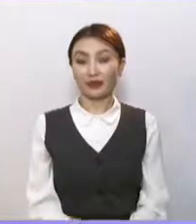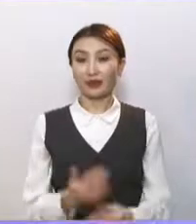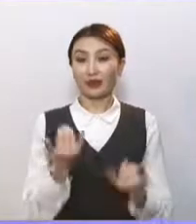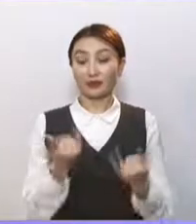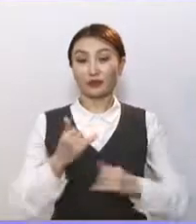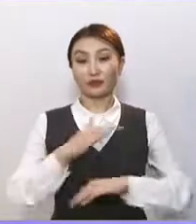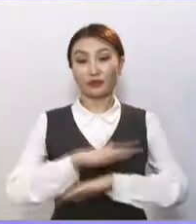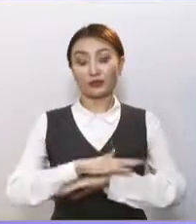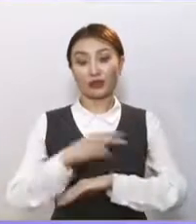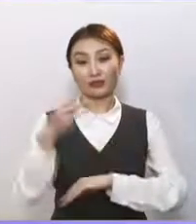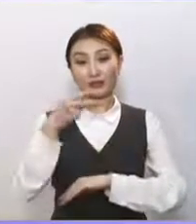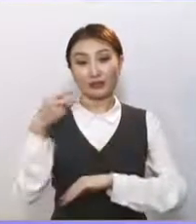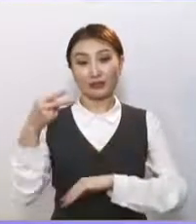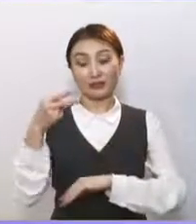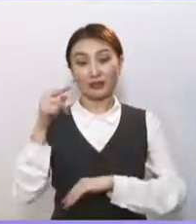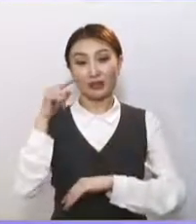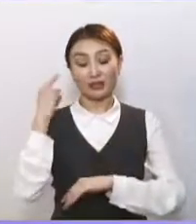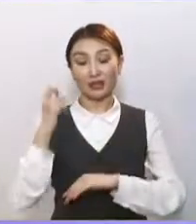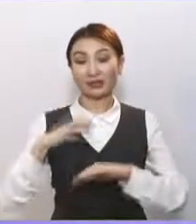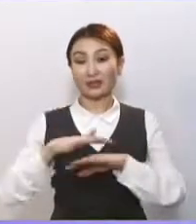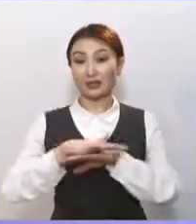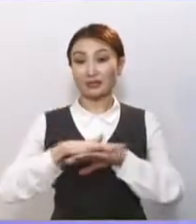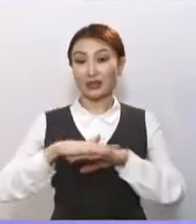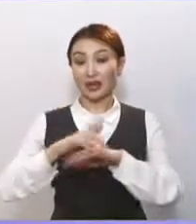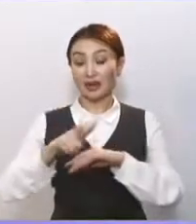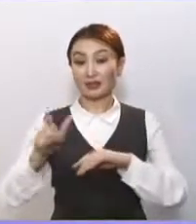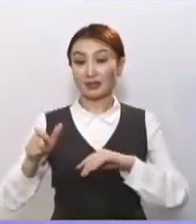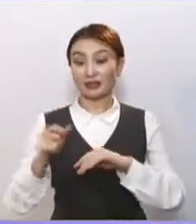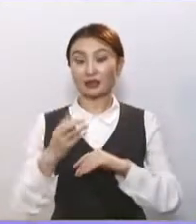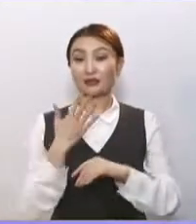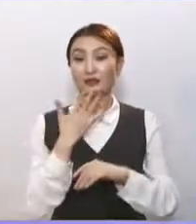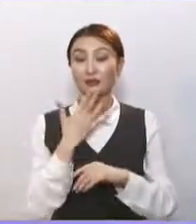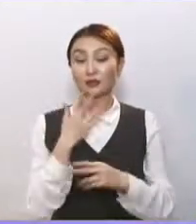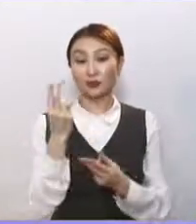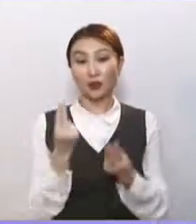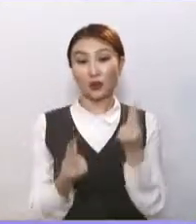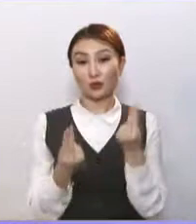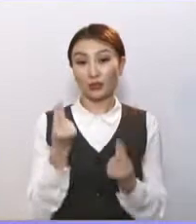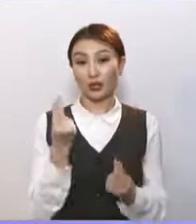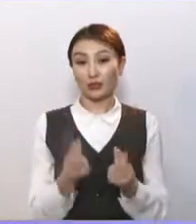Бүгүнкү сабактын темасы кыргыз элинин улуттук оюндары.